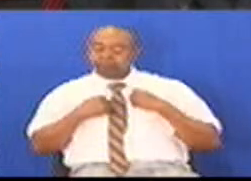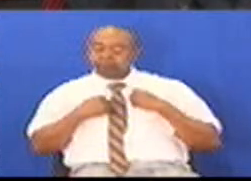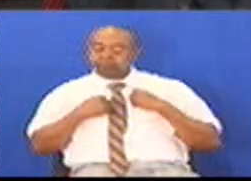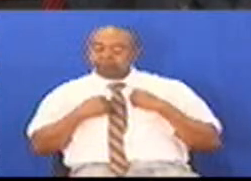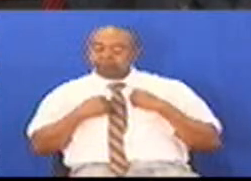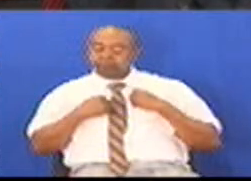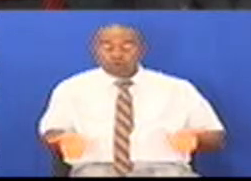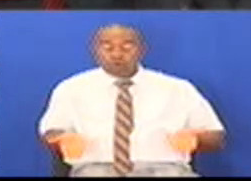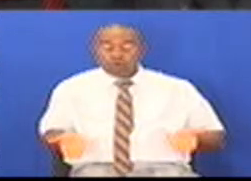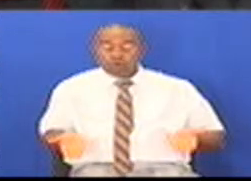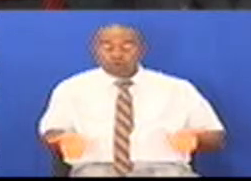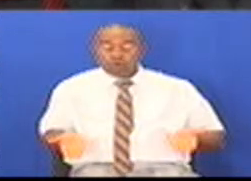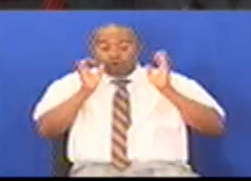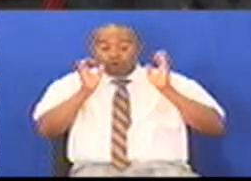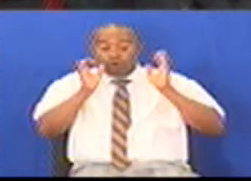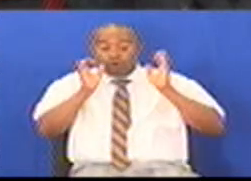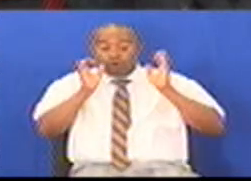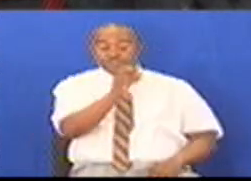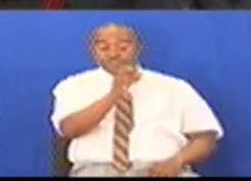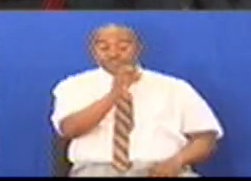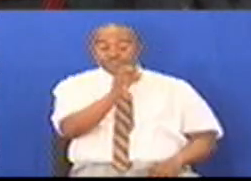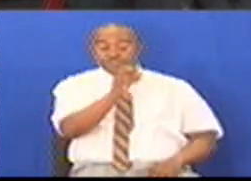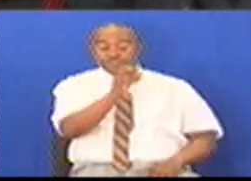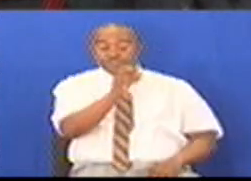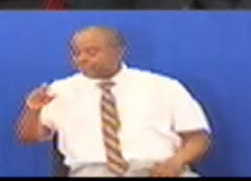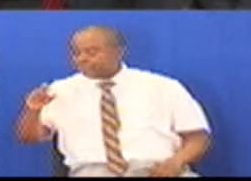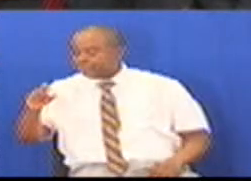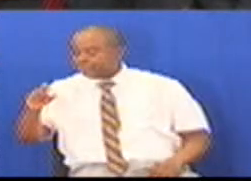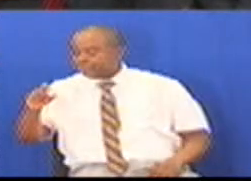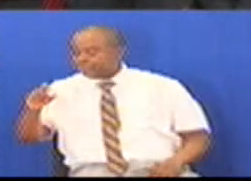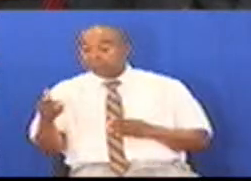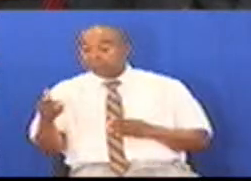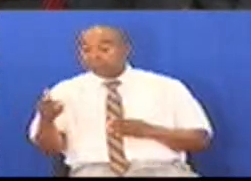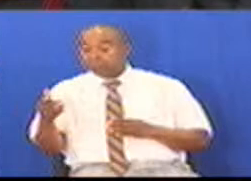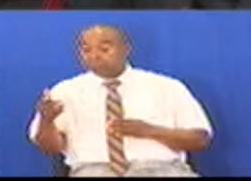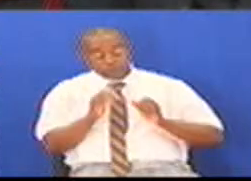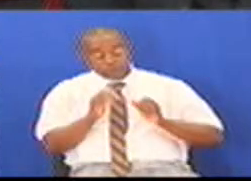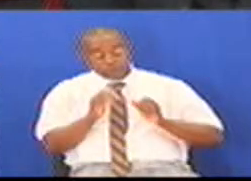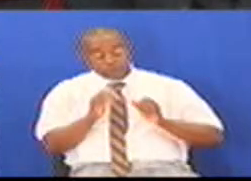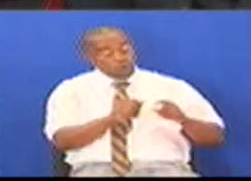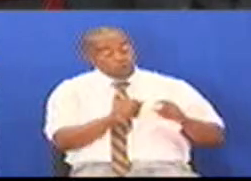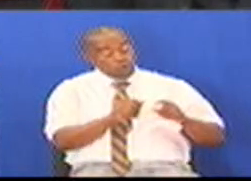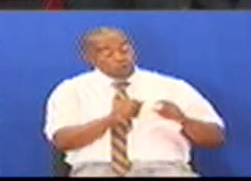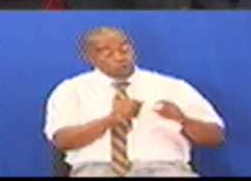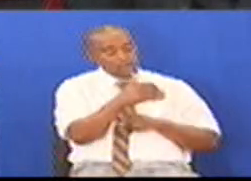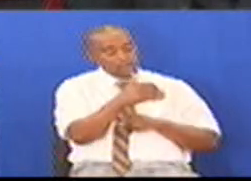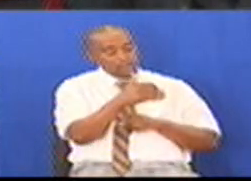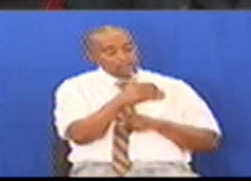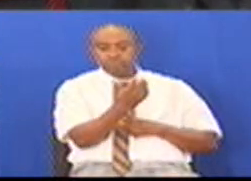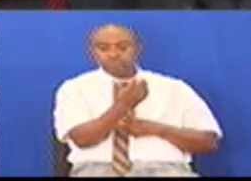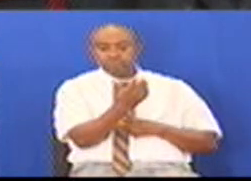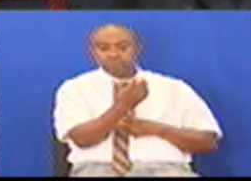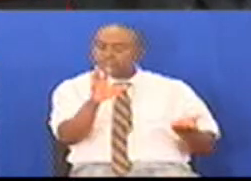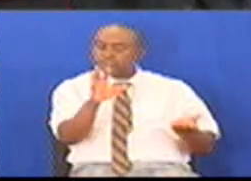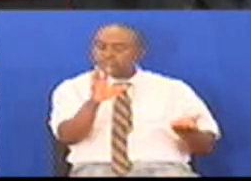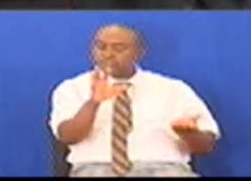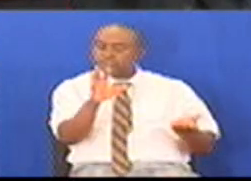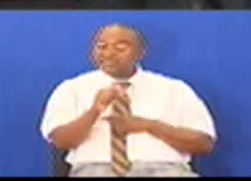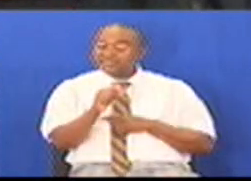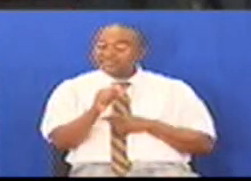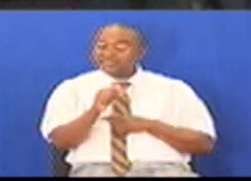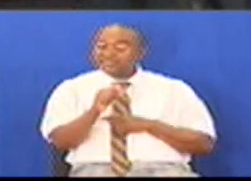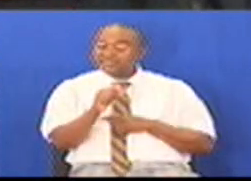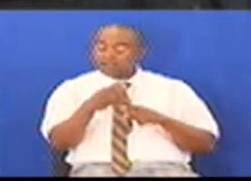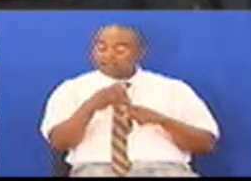mwaka 2020-2021, katika kutekeleza mpango wa pili wa taifa wa miaka mitano, jumla ya shilingi trilioni